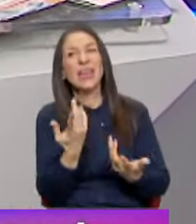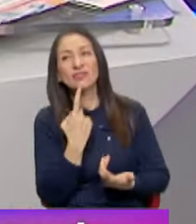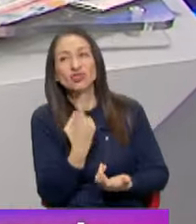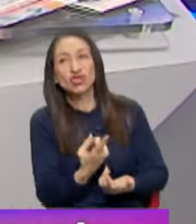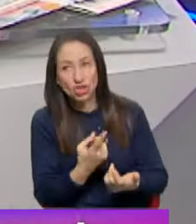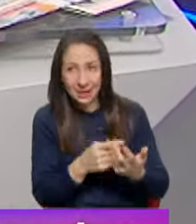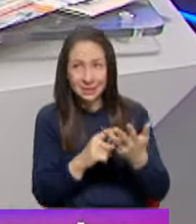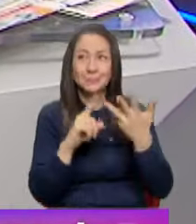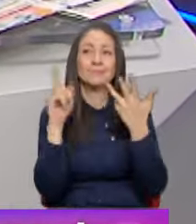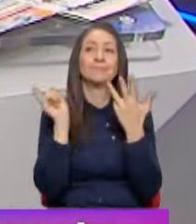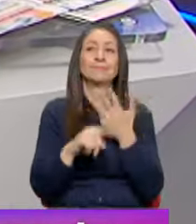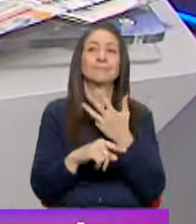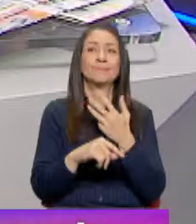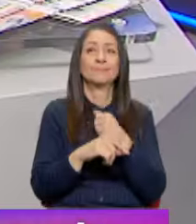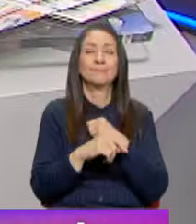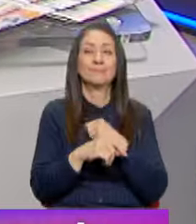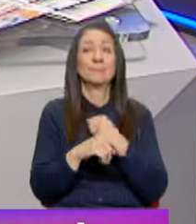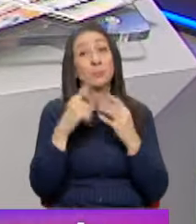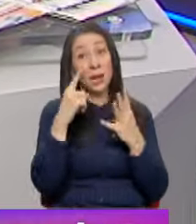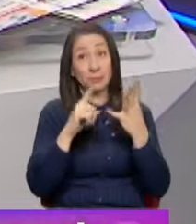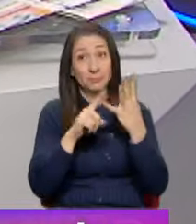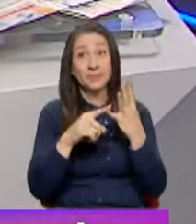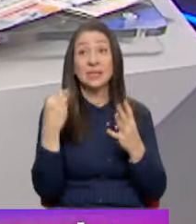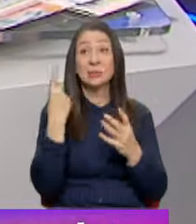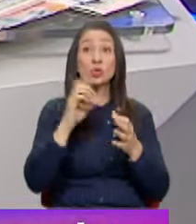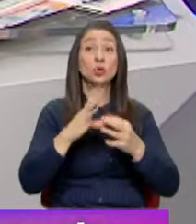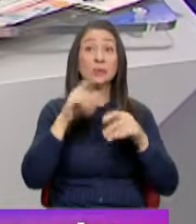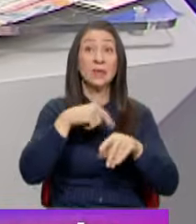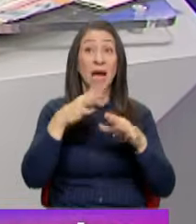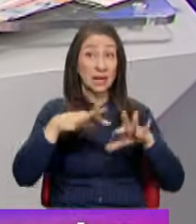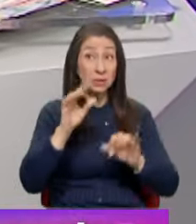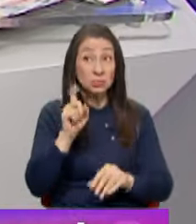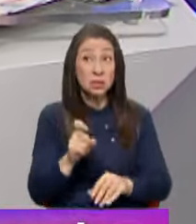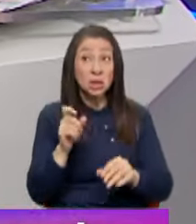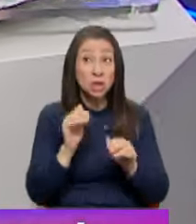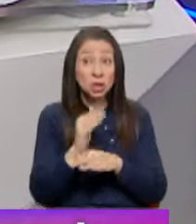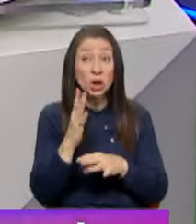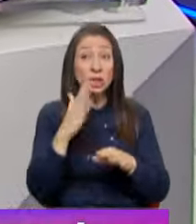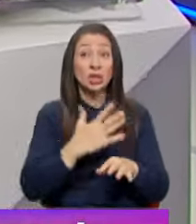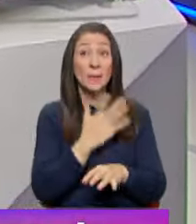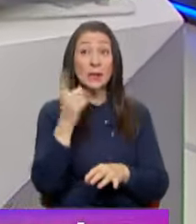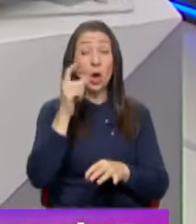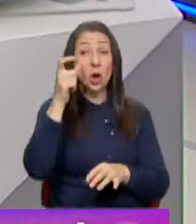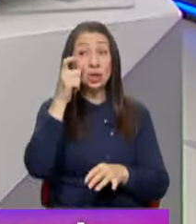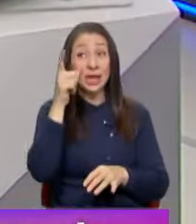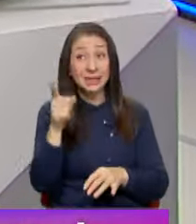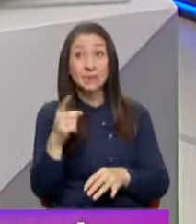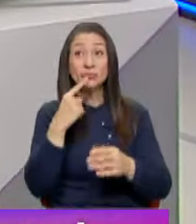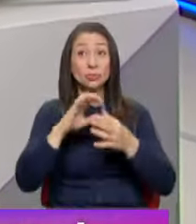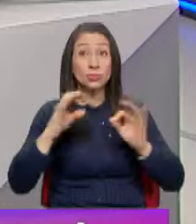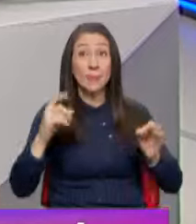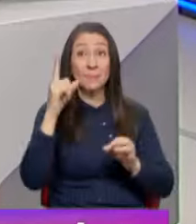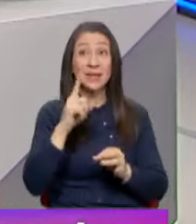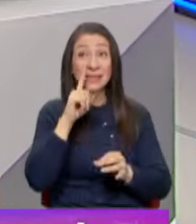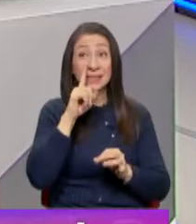ne söyleyecek bakalım yeni bir çözüm sürecinin hazırlığı mı yaşanıyor CHP lideri Özgür Özel'in sözleri